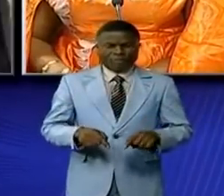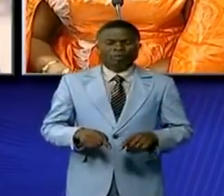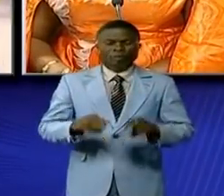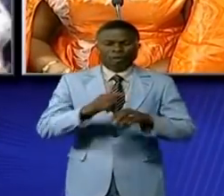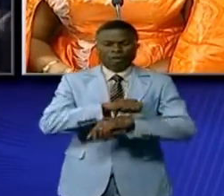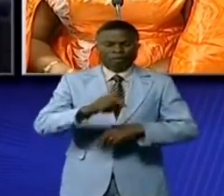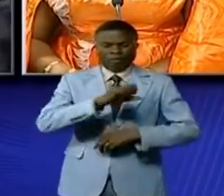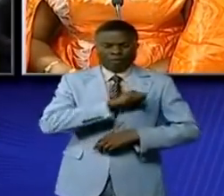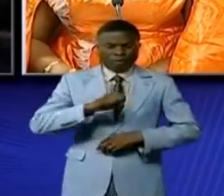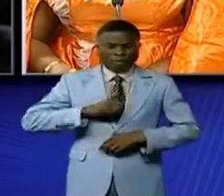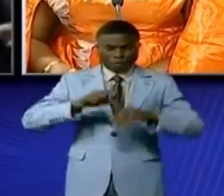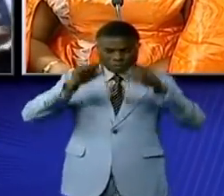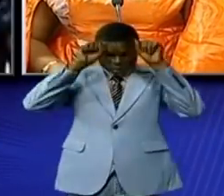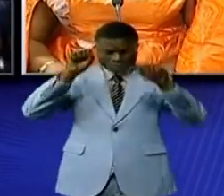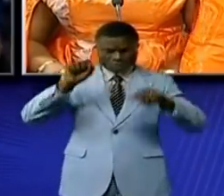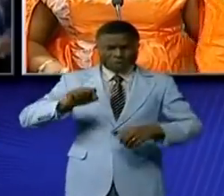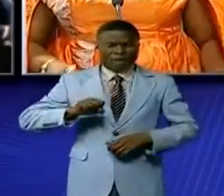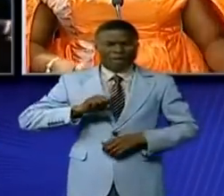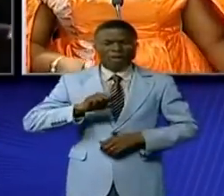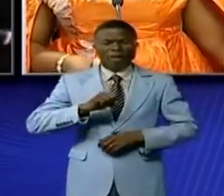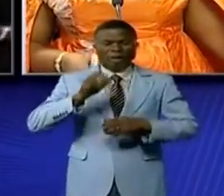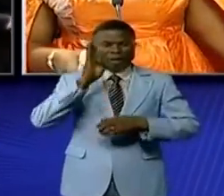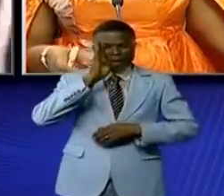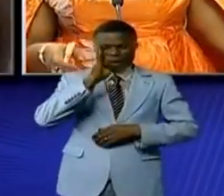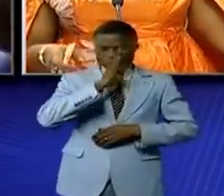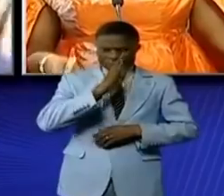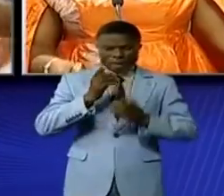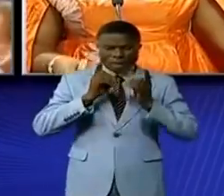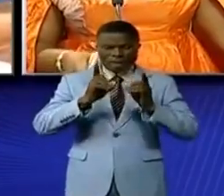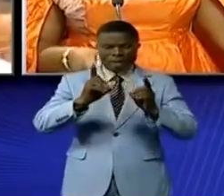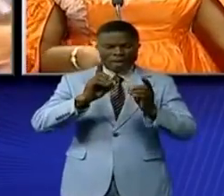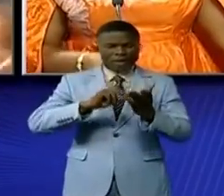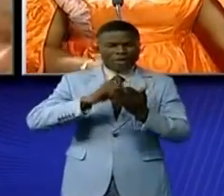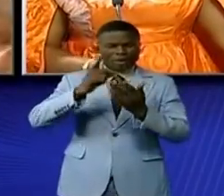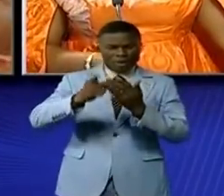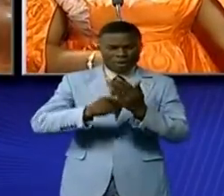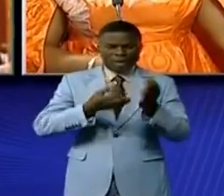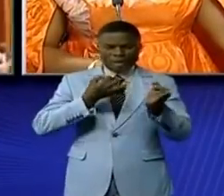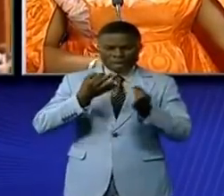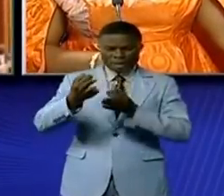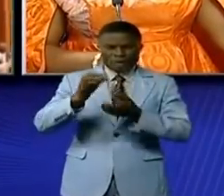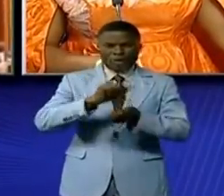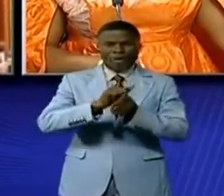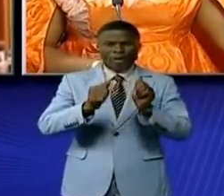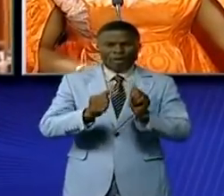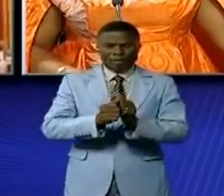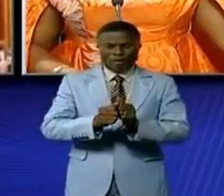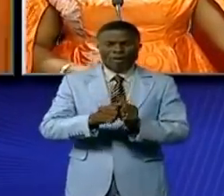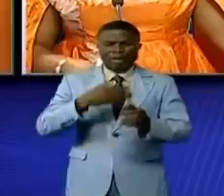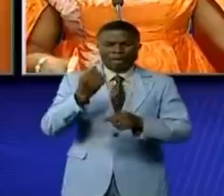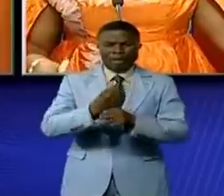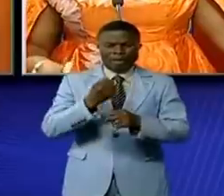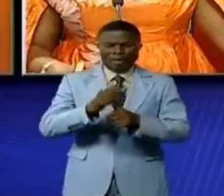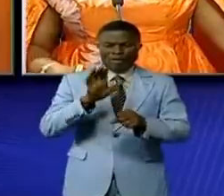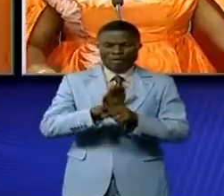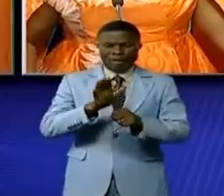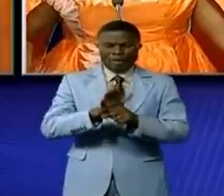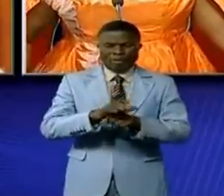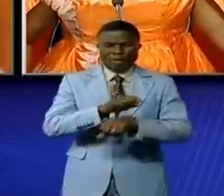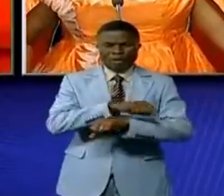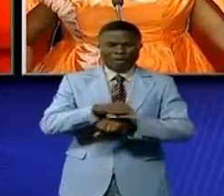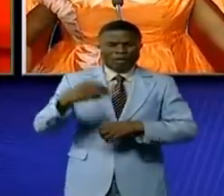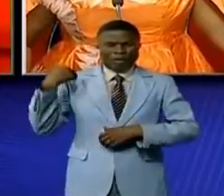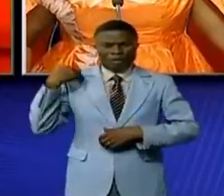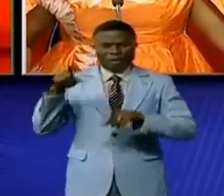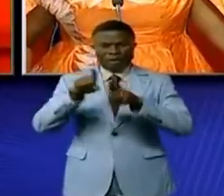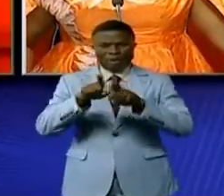Le président Modeste Baati-Lukwebo a, dans son discours bilan, revenu sur les grandes réalisations des différentes institutions et